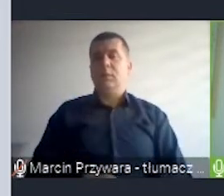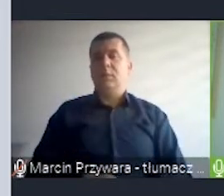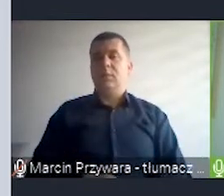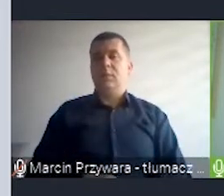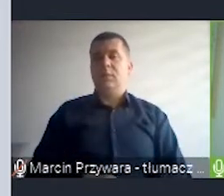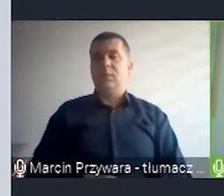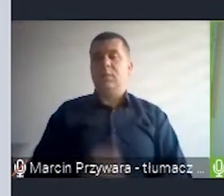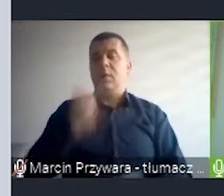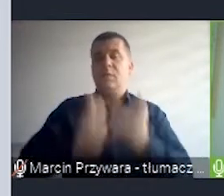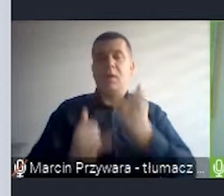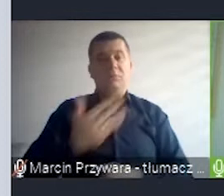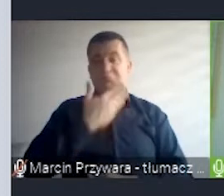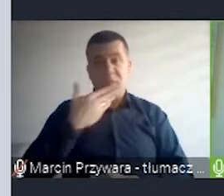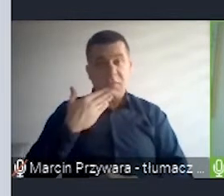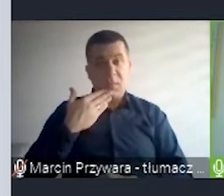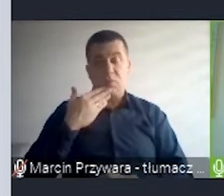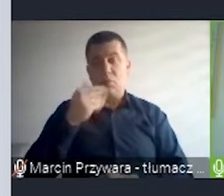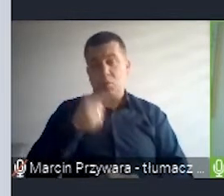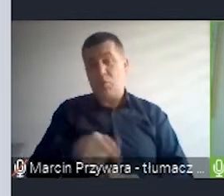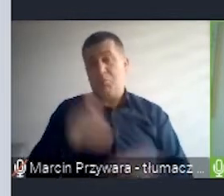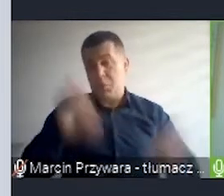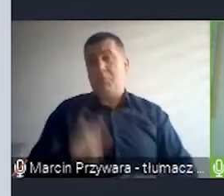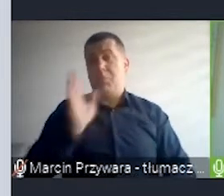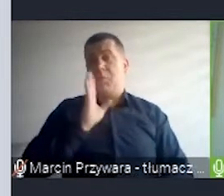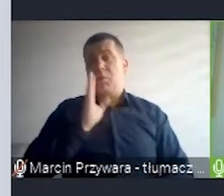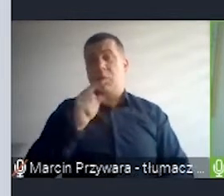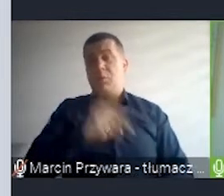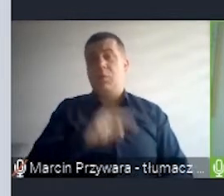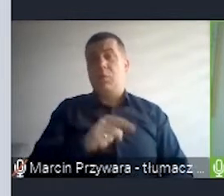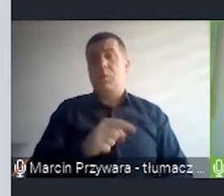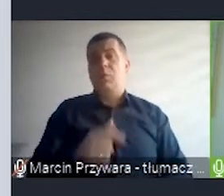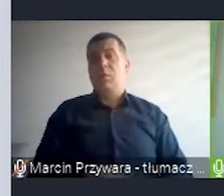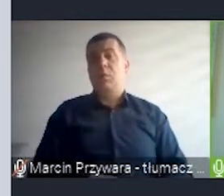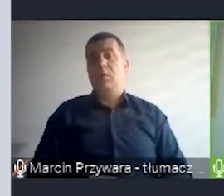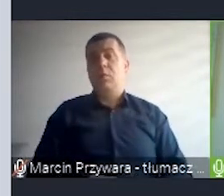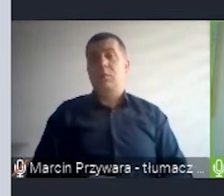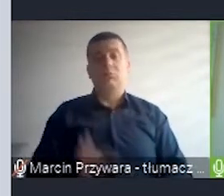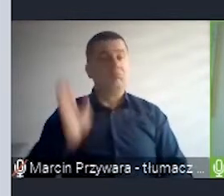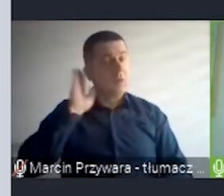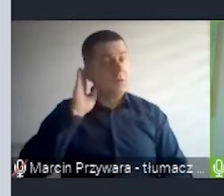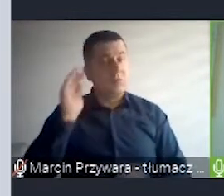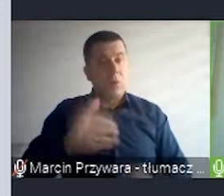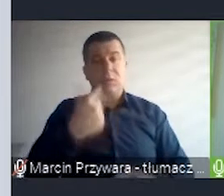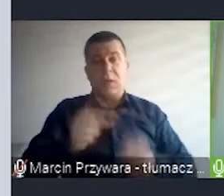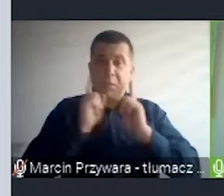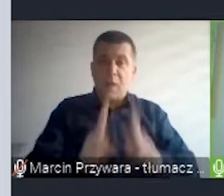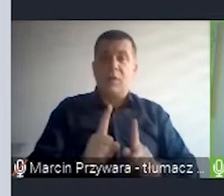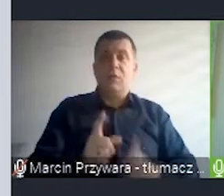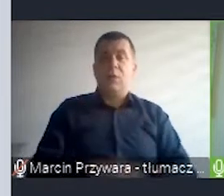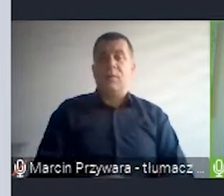Jeśli nie są, no to tu potencjalnie mogą się pojawić jakieś przesłanki do wystąpienia